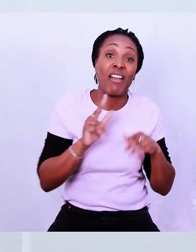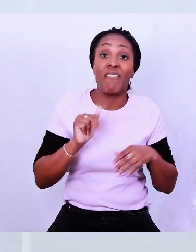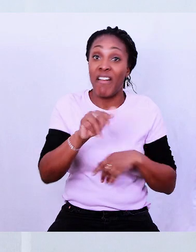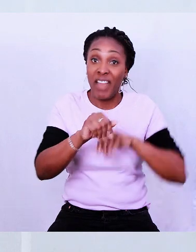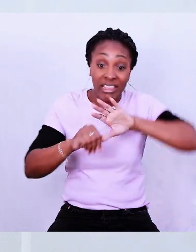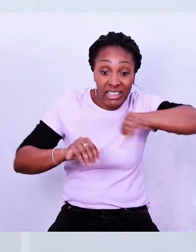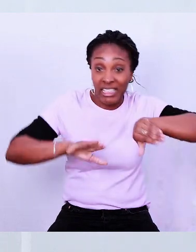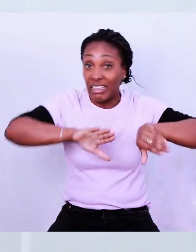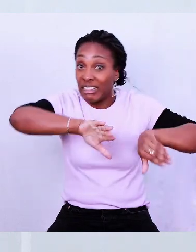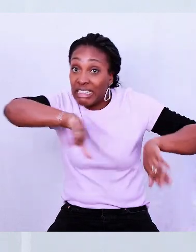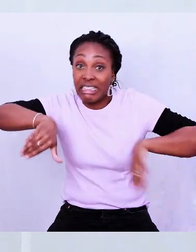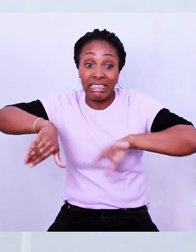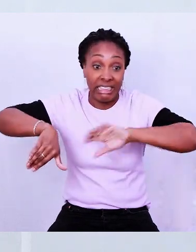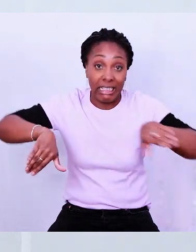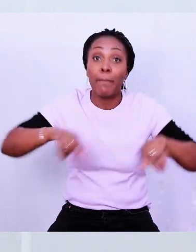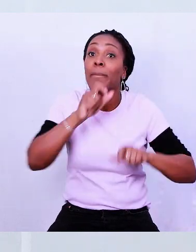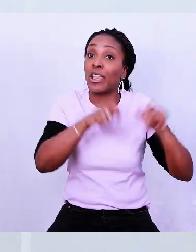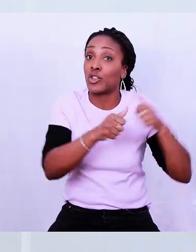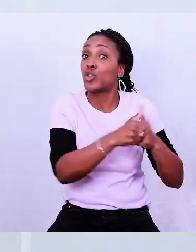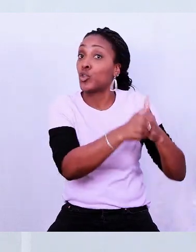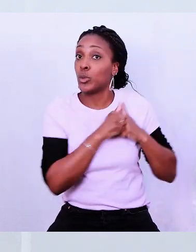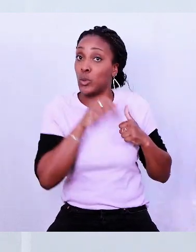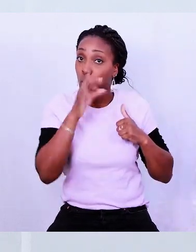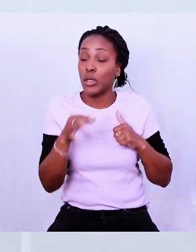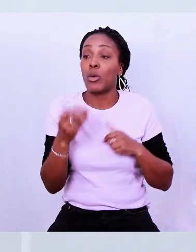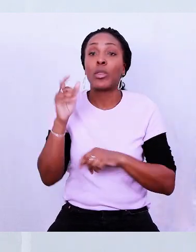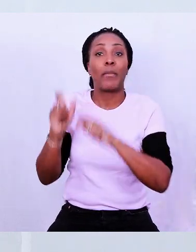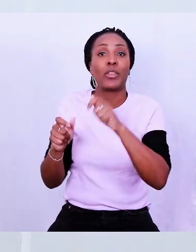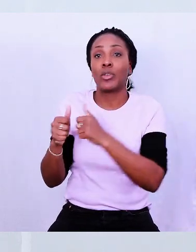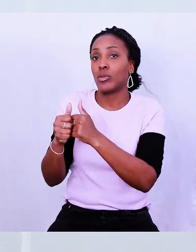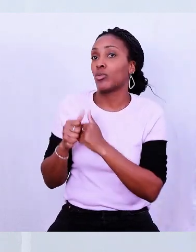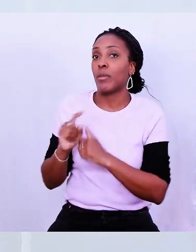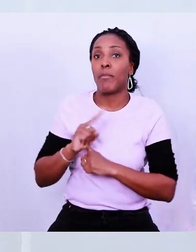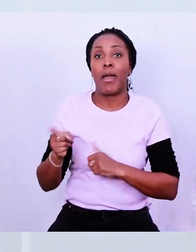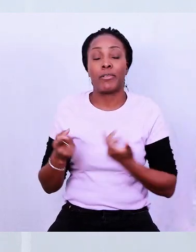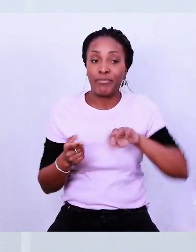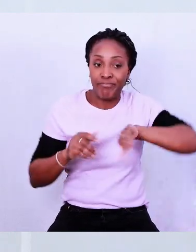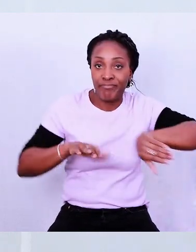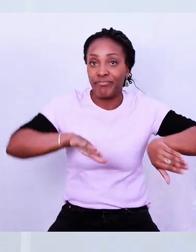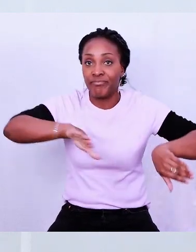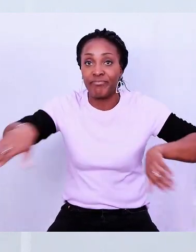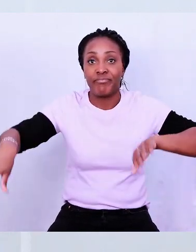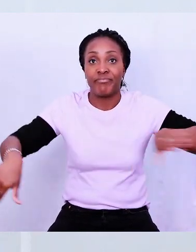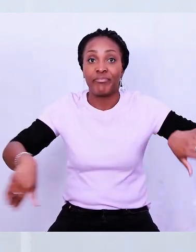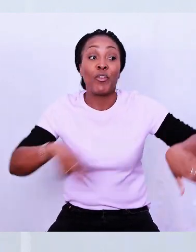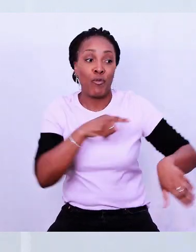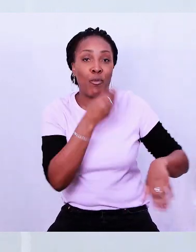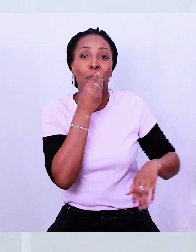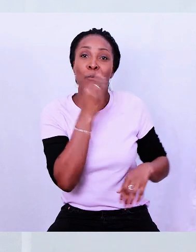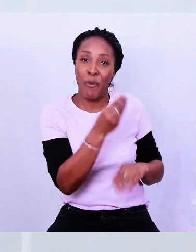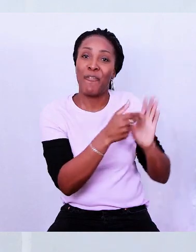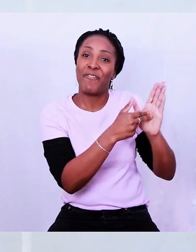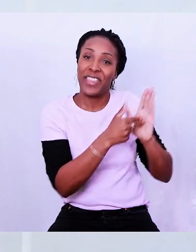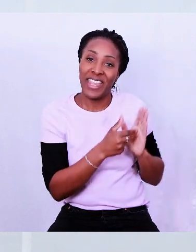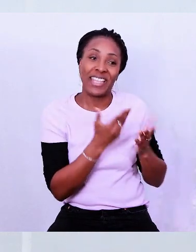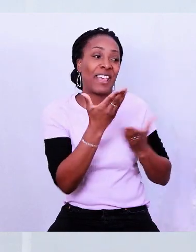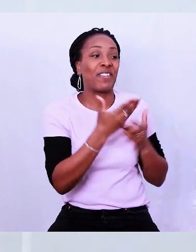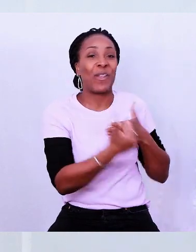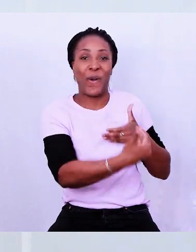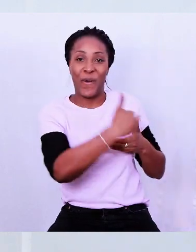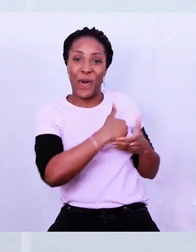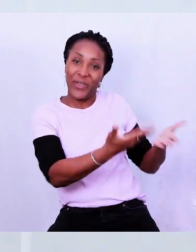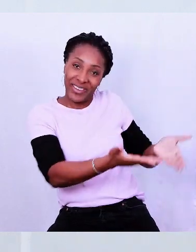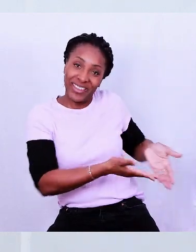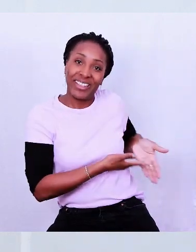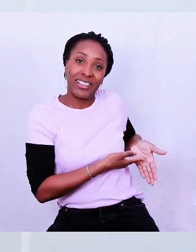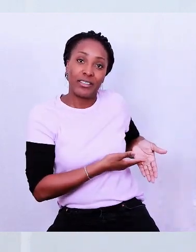ceux qui ont vraiment marché avec lui et ceux qui ne l'ont pas été. Il va dire, c'est vous les bons et fidèles serviteurs et vous entrerez dans ma présence.